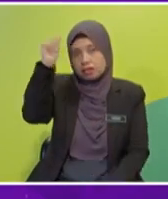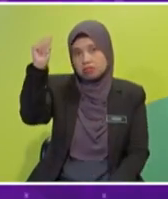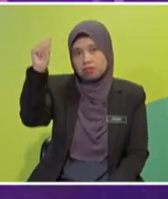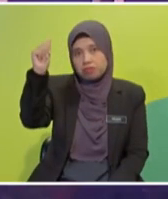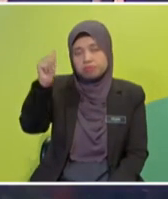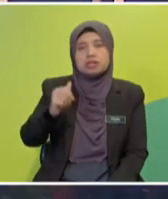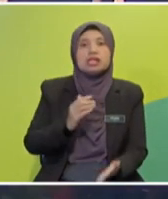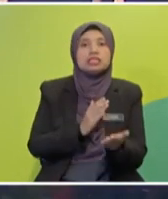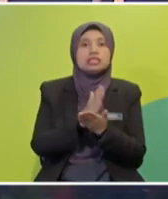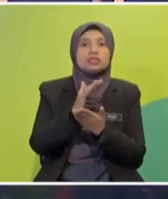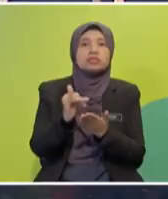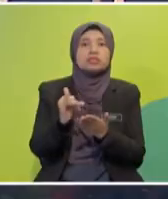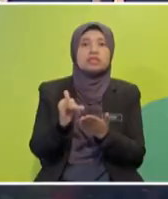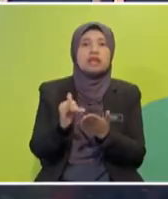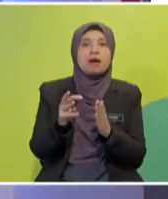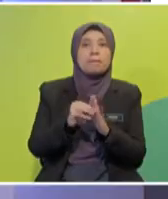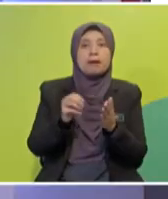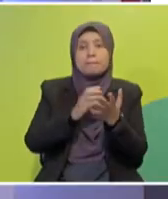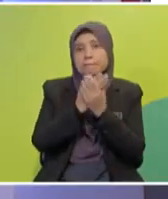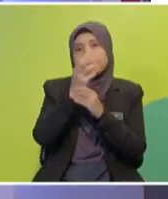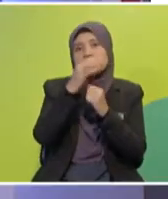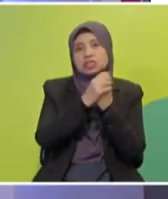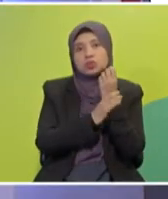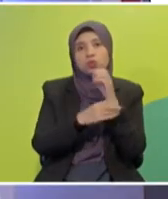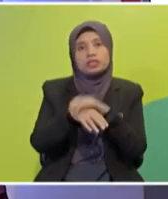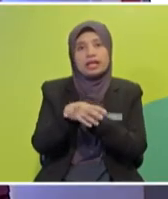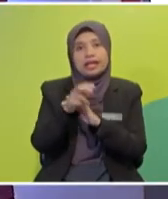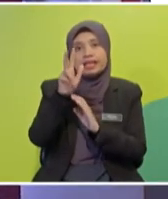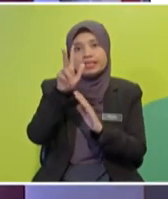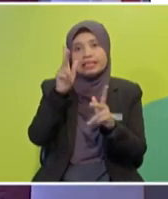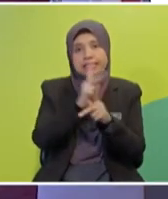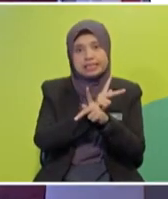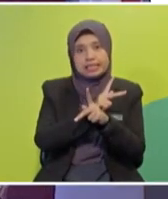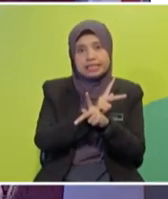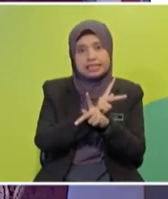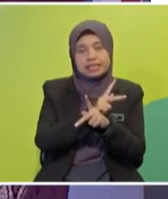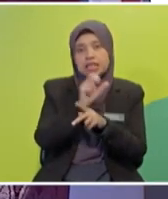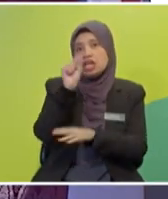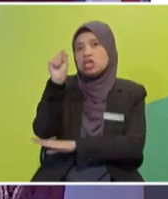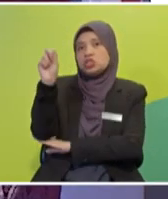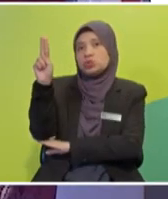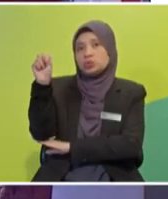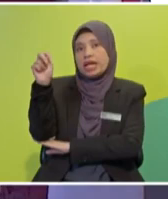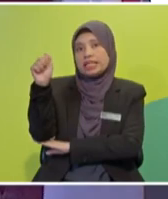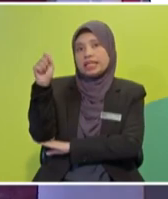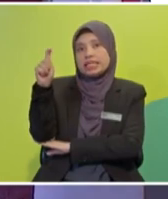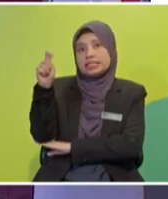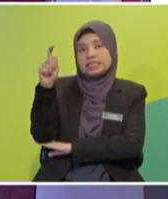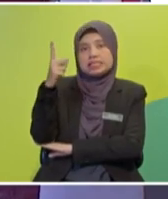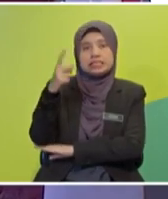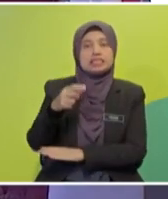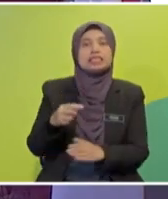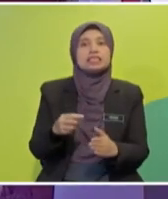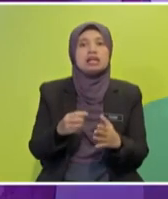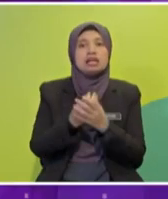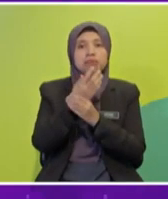seterusnya membasuh tangan 3 kali. Ini sunat, okay? Sunat membasuh tangan 3 kali